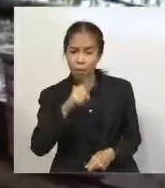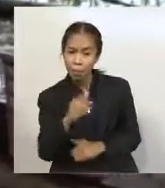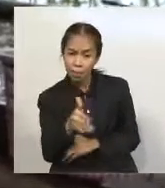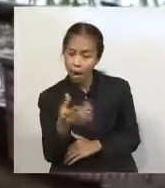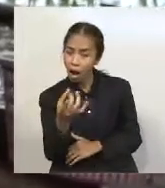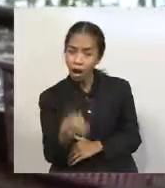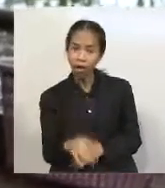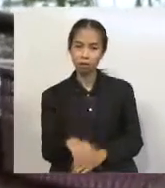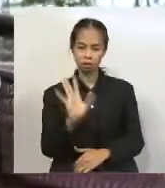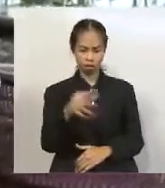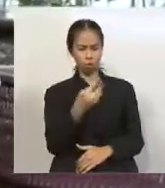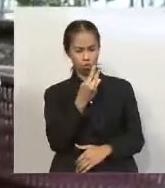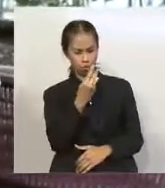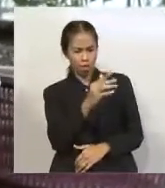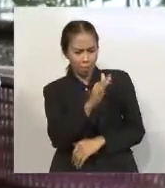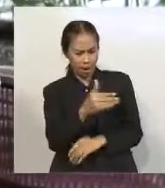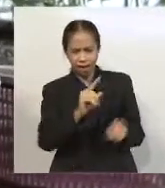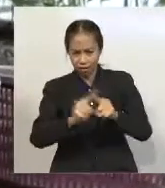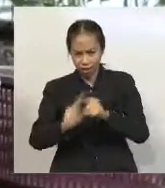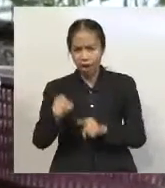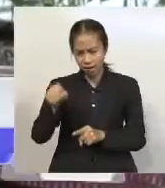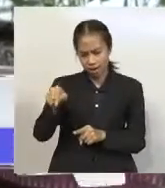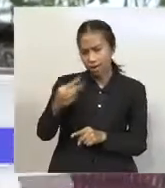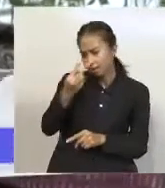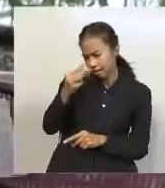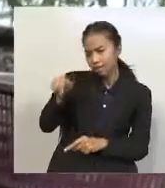้เนี่ยปลาขะแยงปลากระดีอย่างนี้เลยเนี่ย